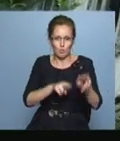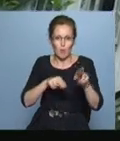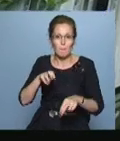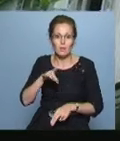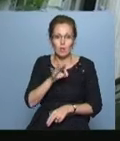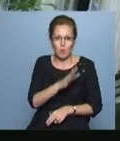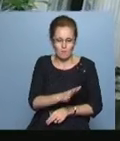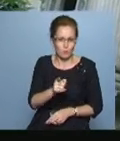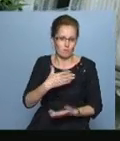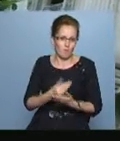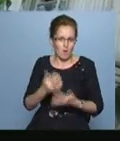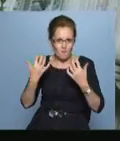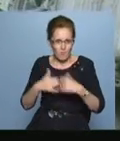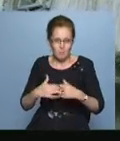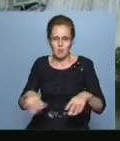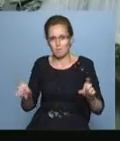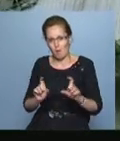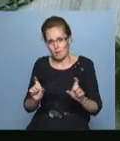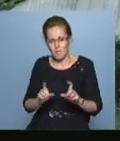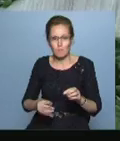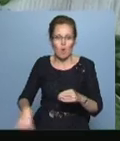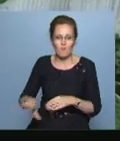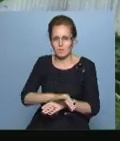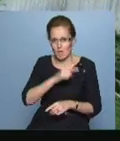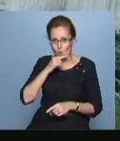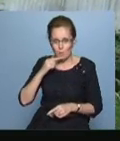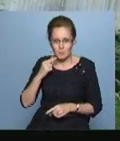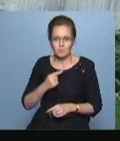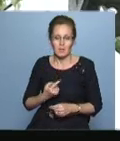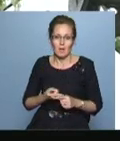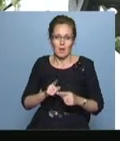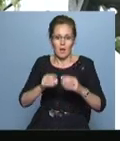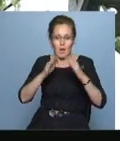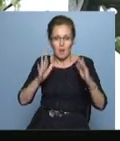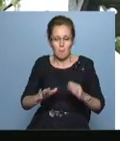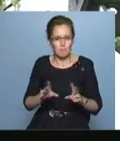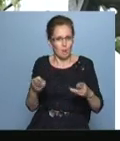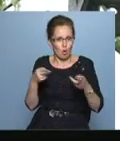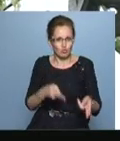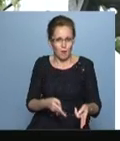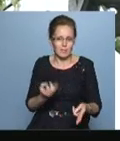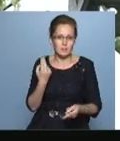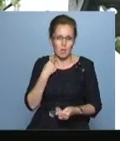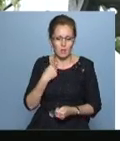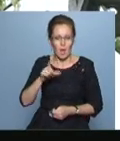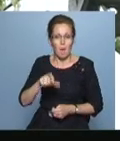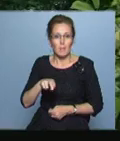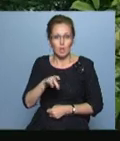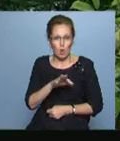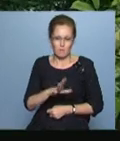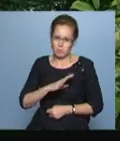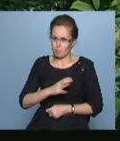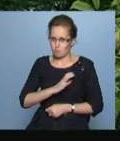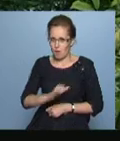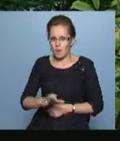фабрика и магазины по всей Российской империи. За ружьями, которые делал ижевчанин, приезжали даже из Англии. Петров был богат, но денег своих не жалел.